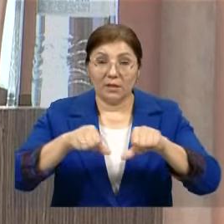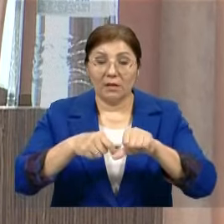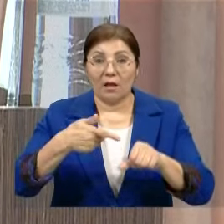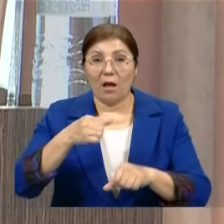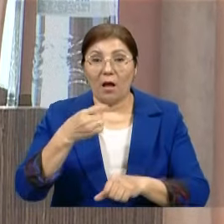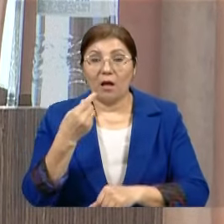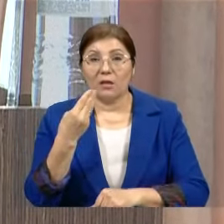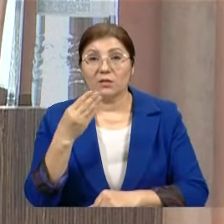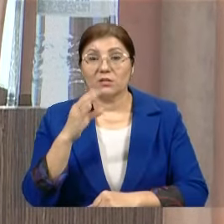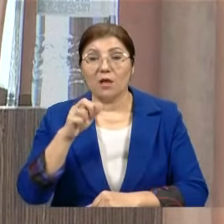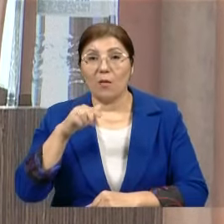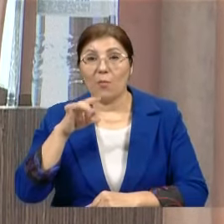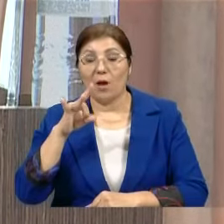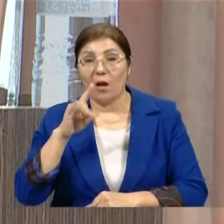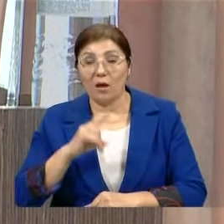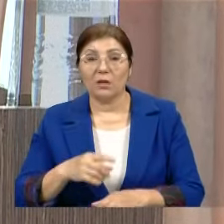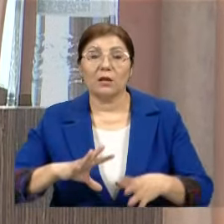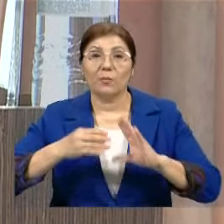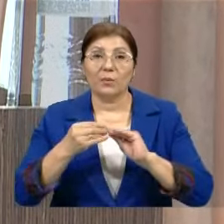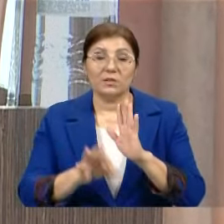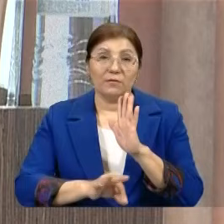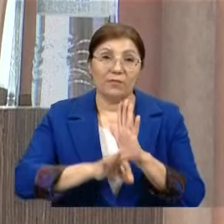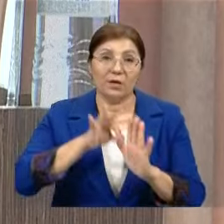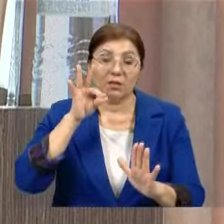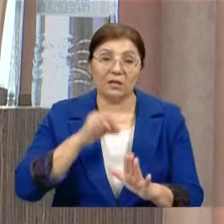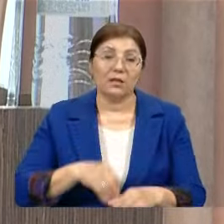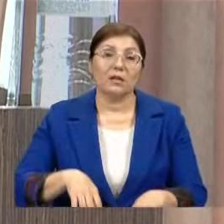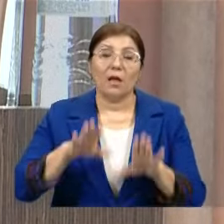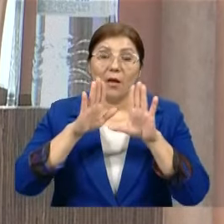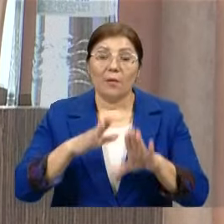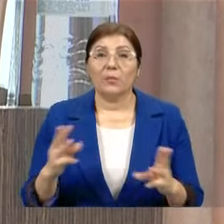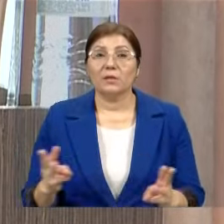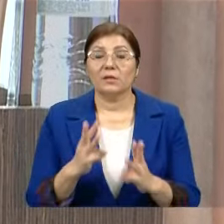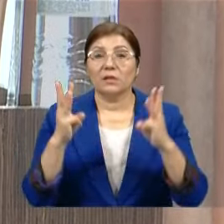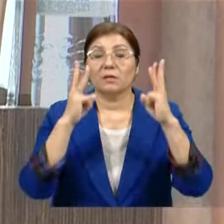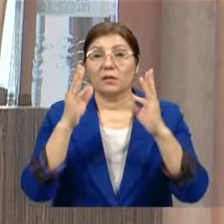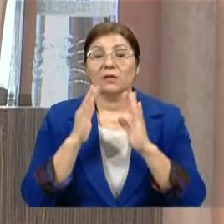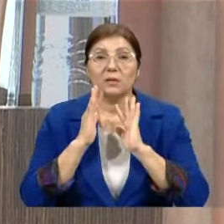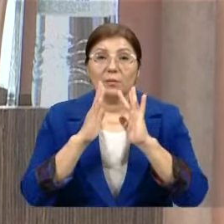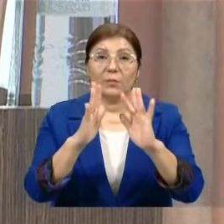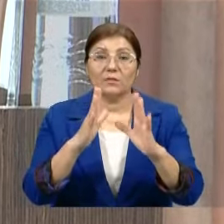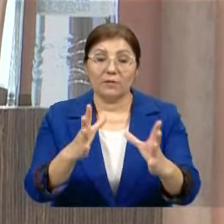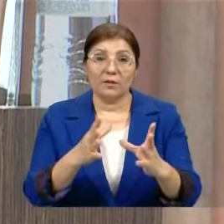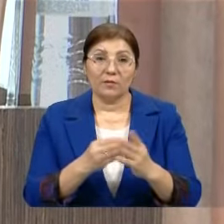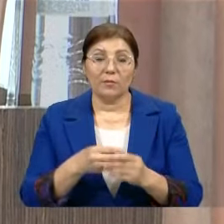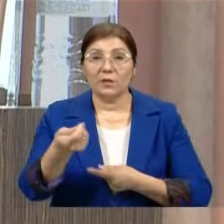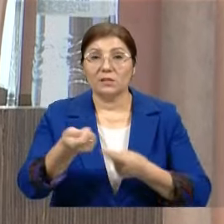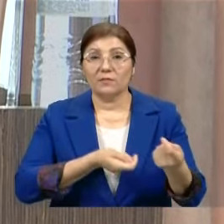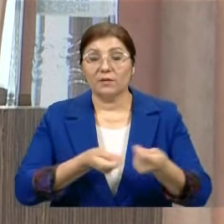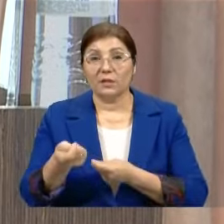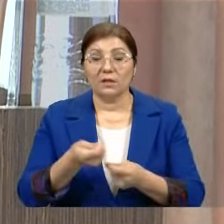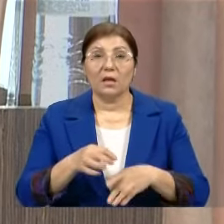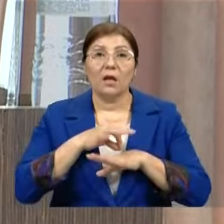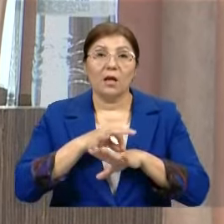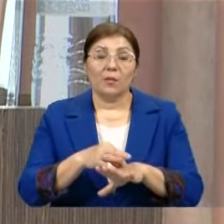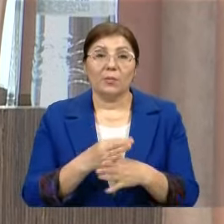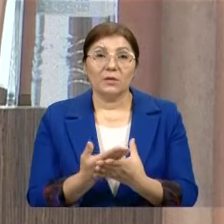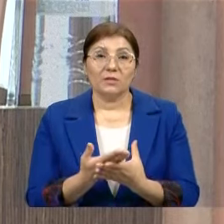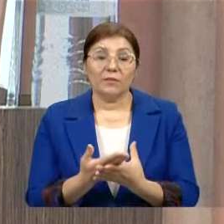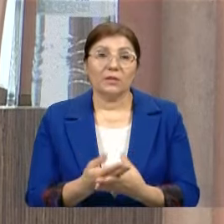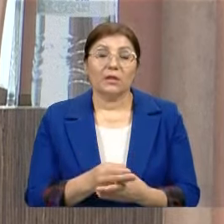Гарш-Сапаре, по результатам которого определяются точки загорания в степных и лесных зонах. Совместно с местными исполнительными органами организован